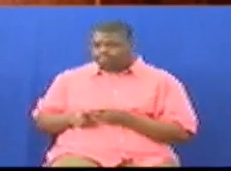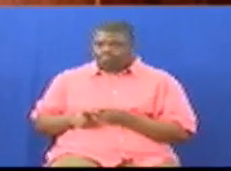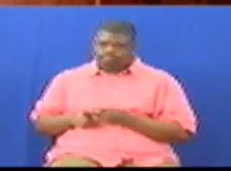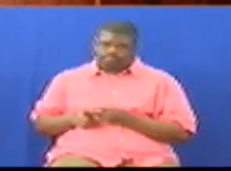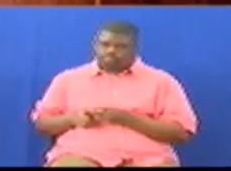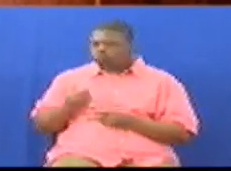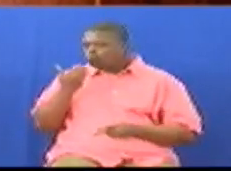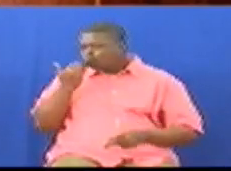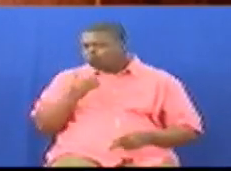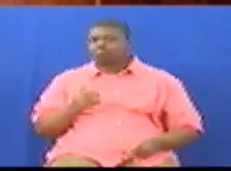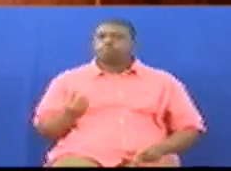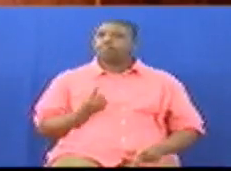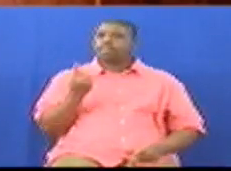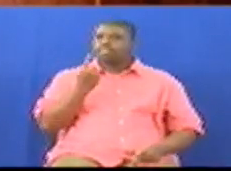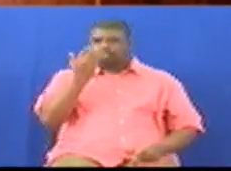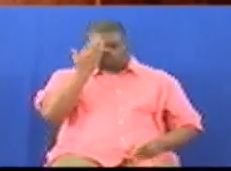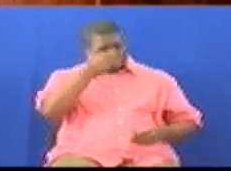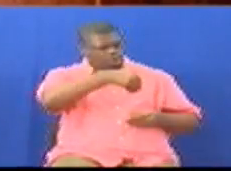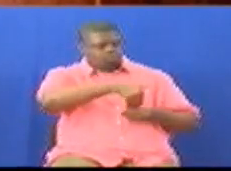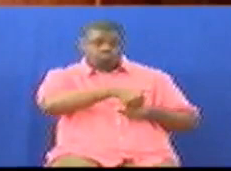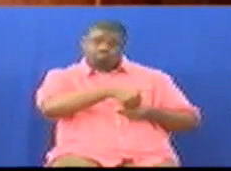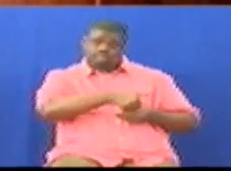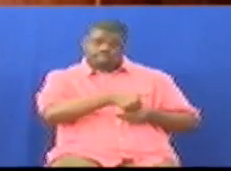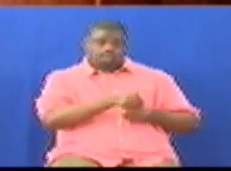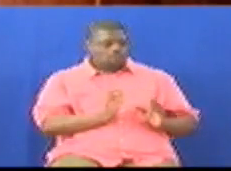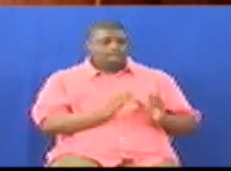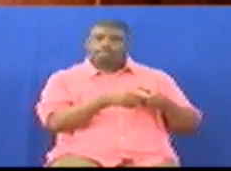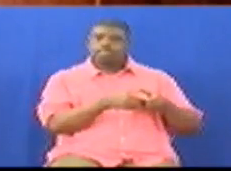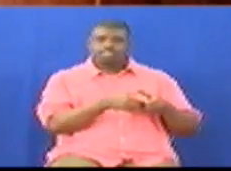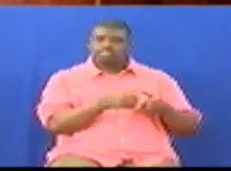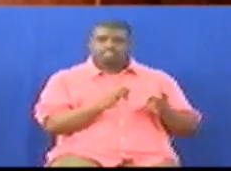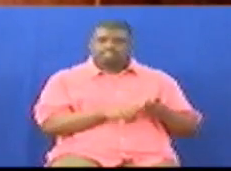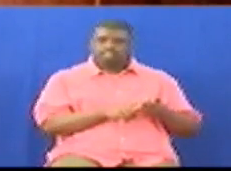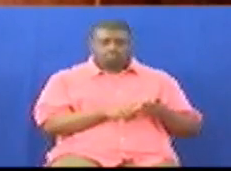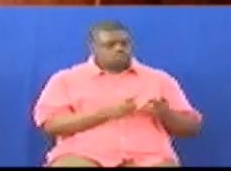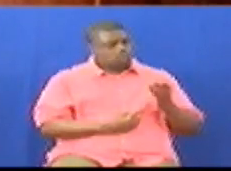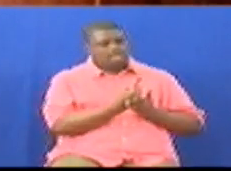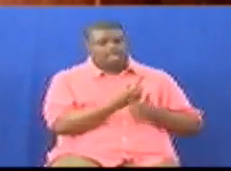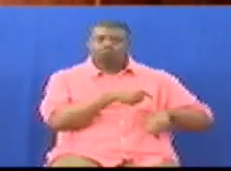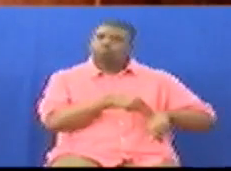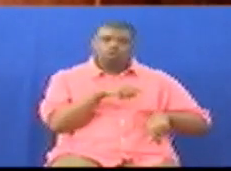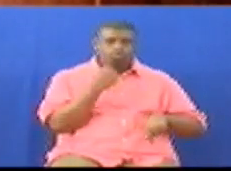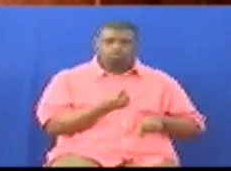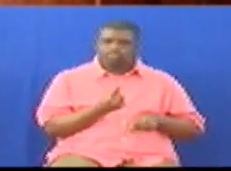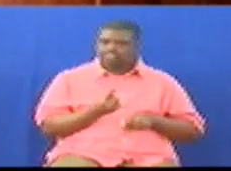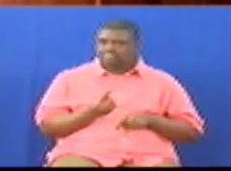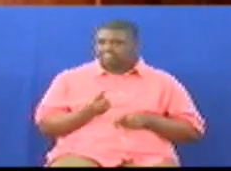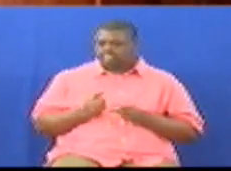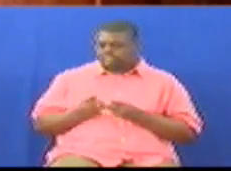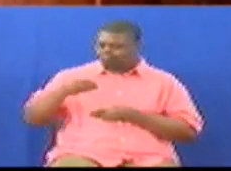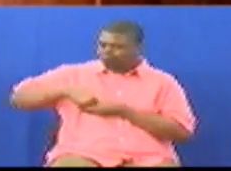wake ningetamani kuwatambua wajumbe wa kamati kwa kutaja majina yao. Hata hivyo, kwa kuzingatia ufinyu wa muda, nao majina yao yaingizwe kwenye kumbukumbu za